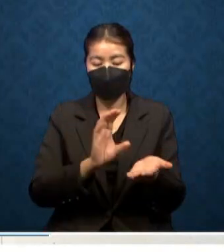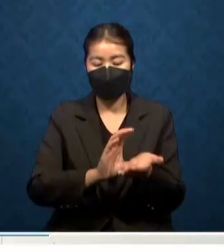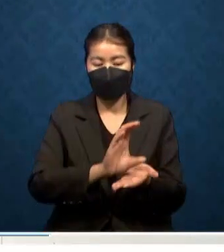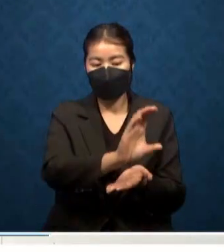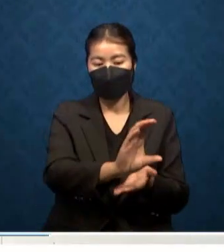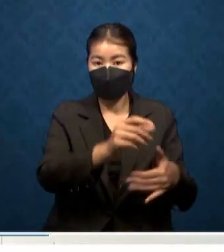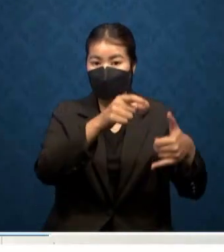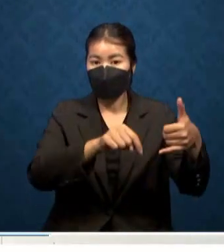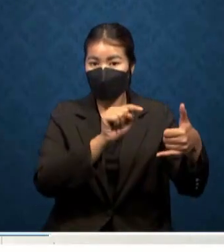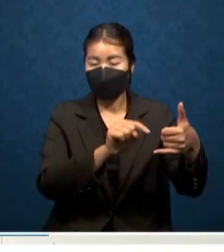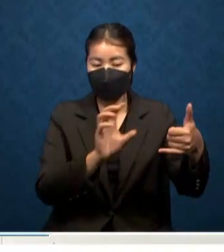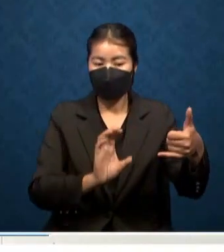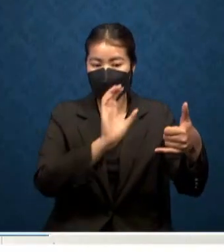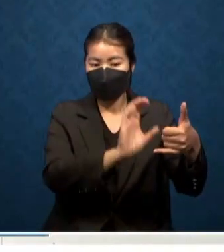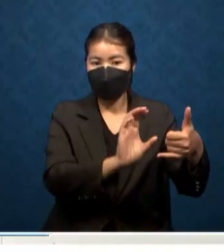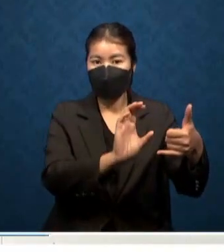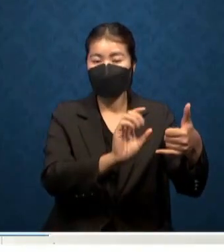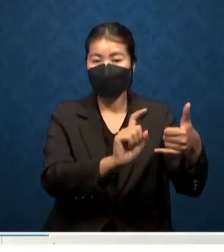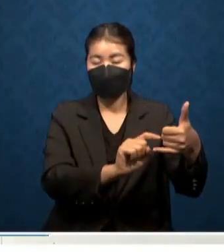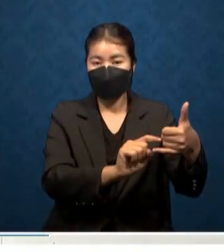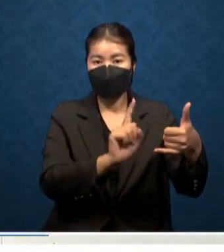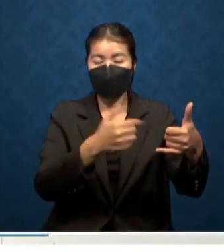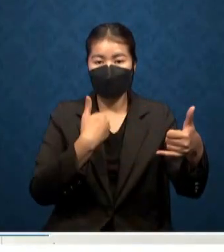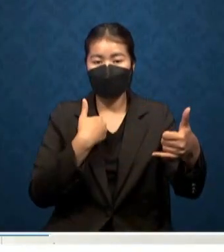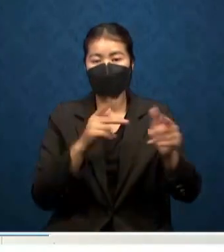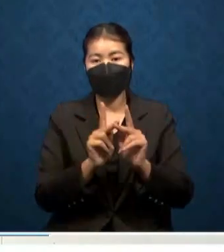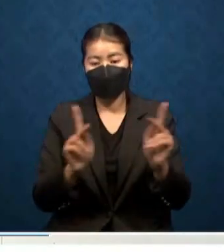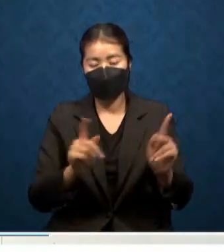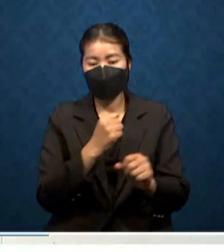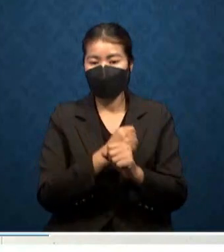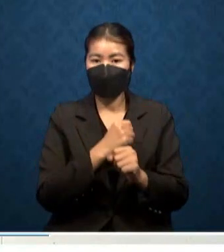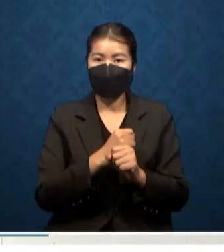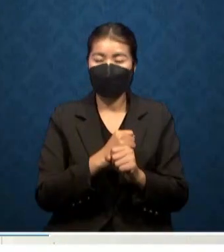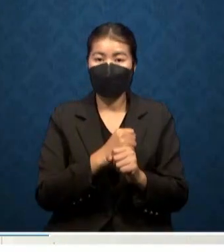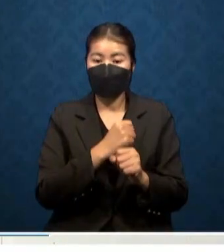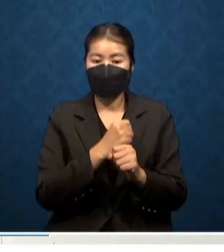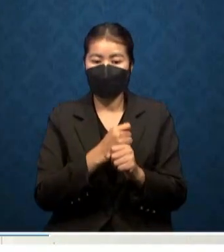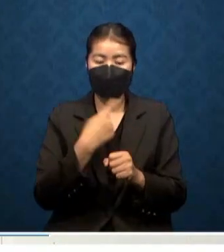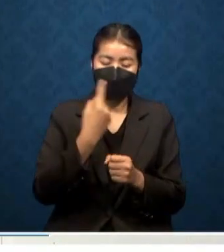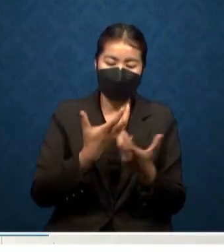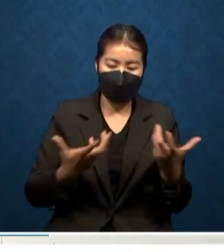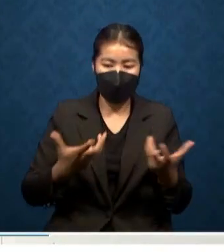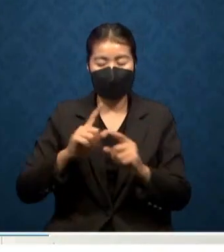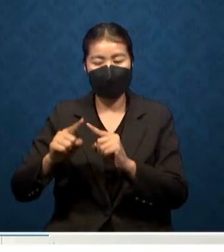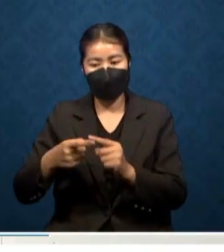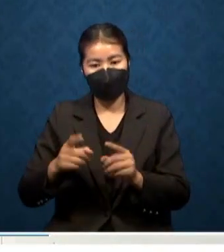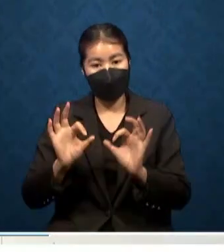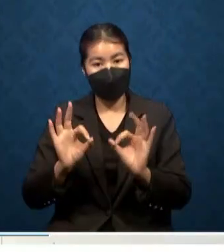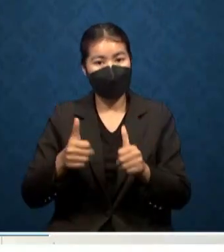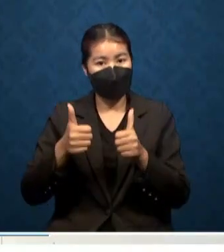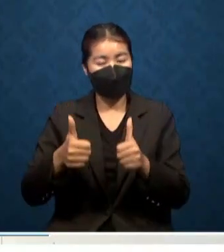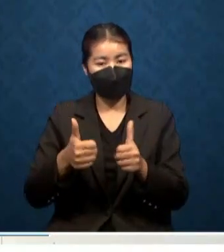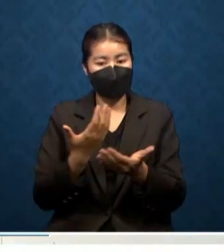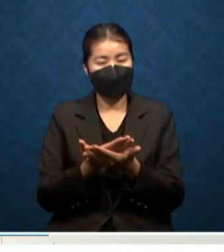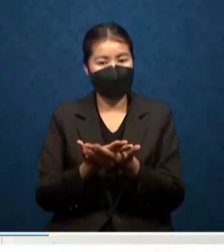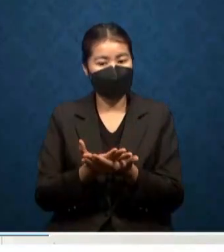กองทุนจะได้กรรมสิทธิ์ร่วมในผลงานที่ทำหลายต่อหลายหน่วยงานนะครับกรรมสิทธิ์เวลาให้ทุนไปแล้ว